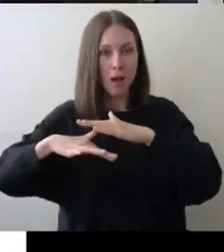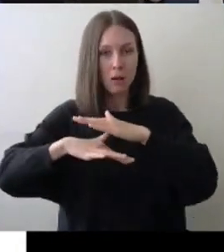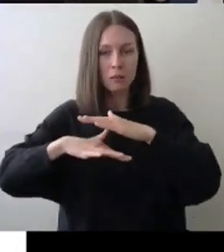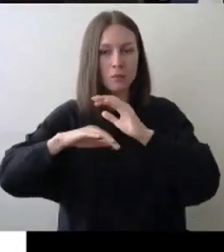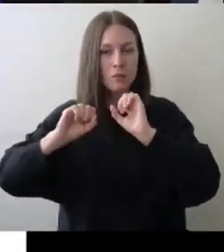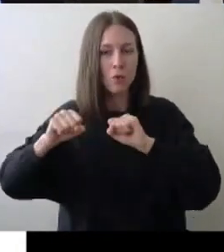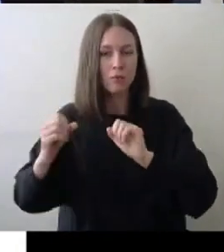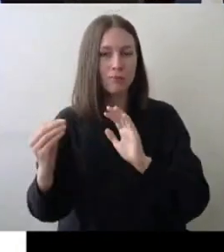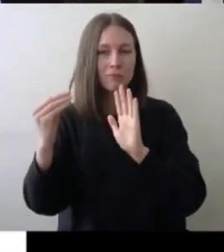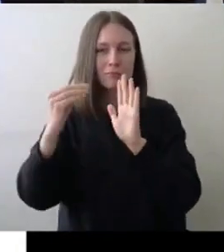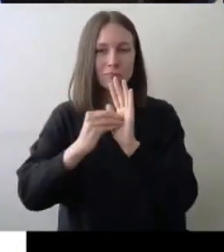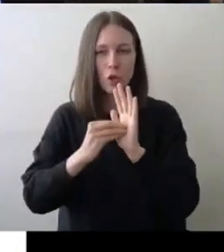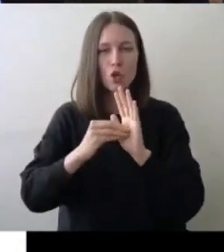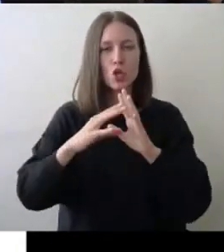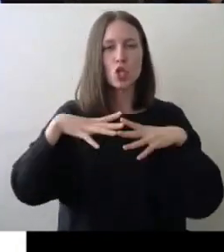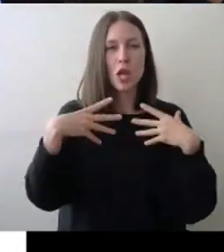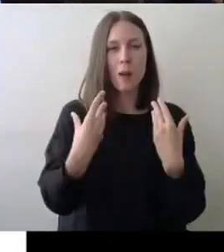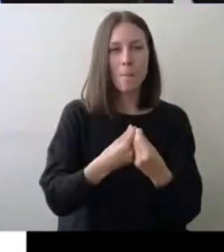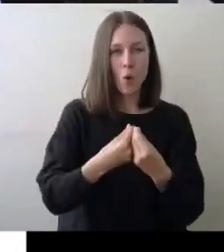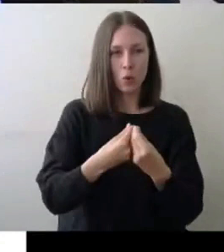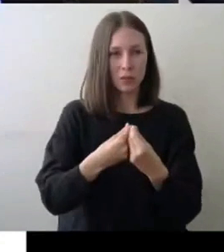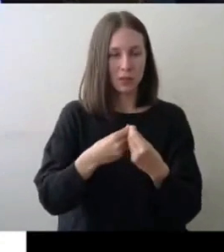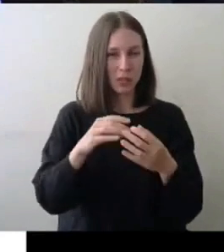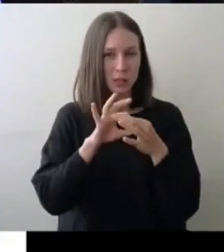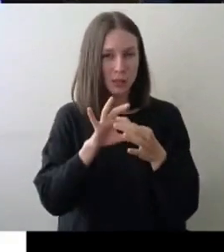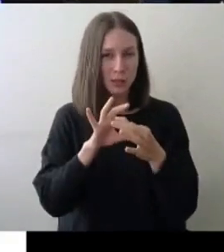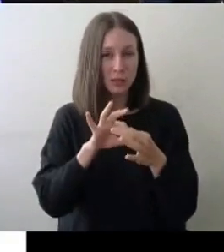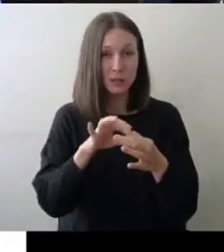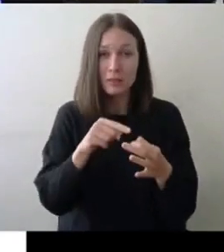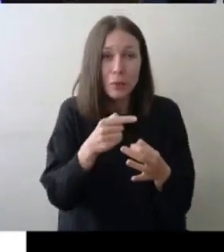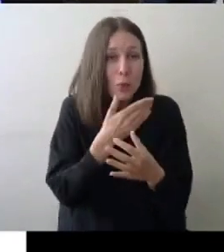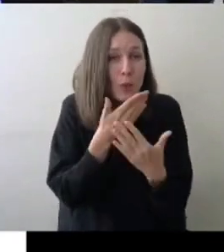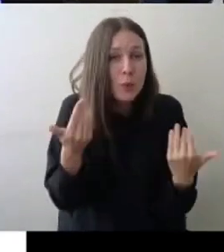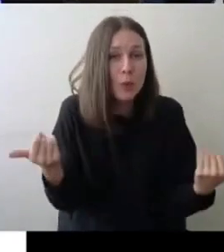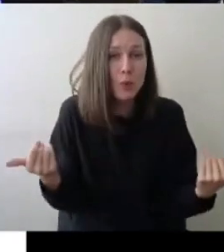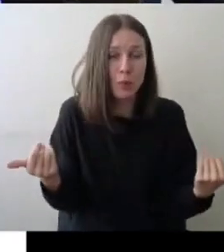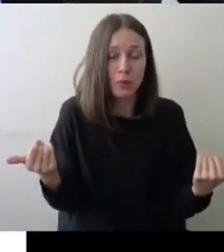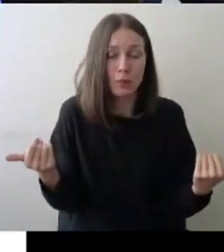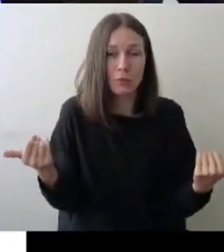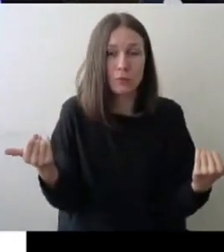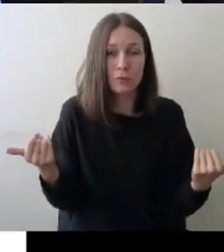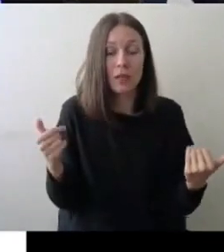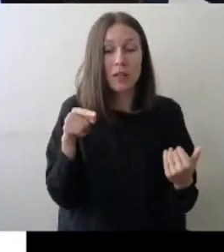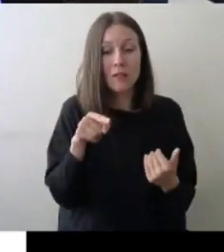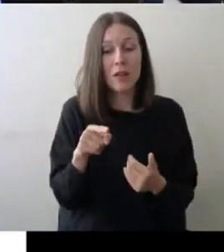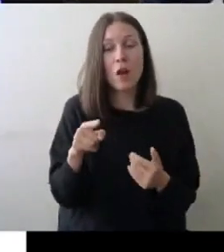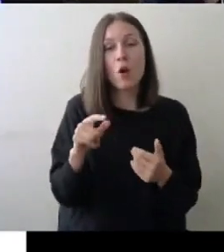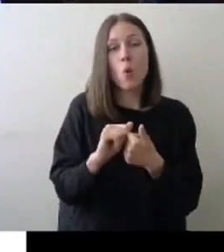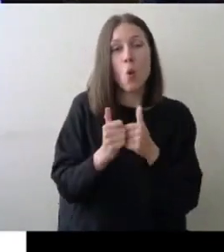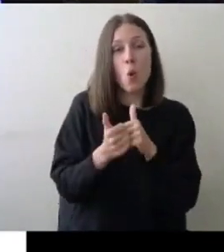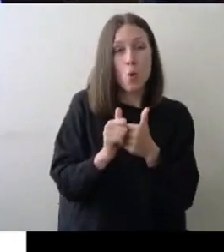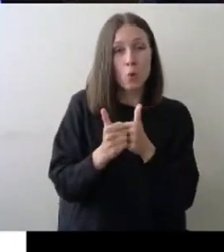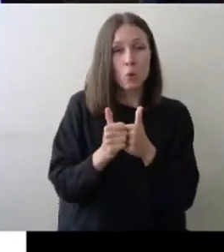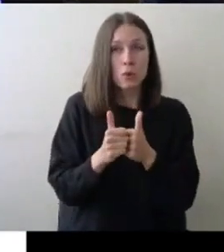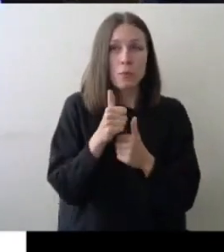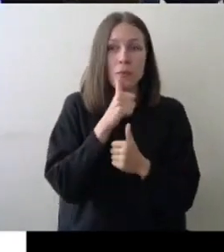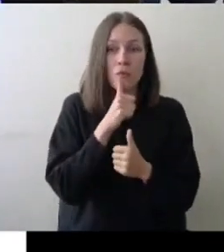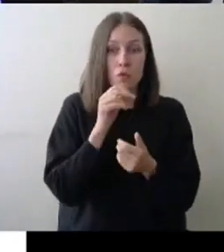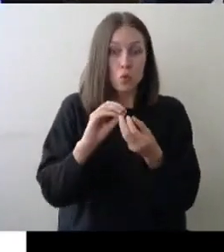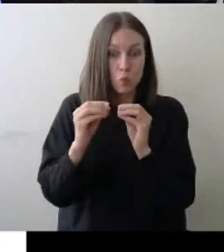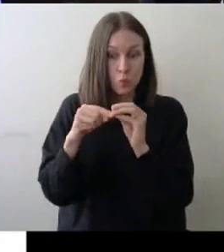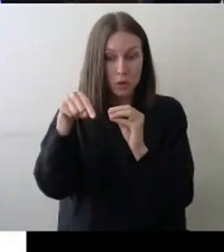šeimos santykiai nėra. Tai todėl tas, sakykime, ta konkurencija, jeigu tokia sutartis